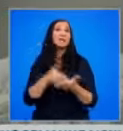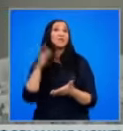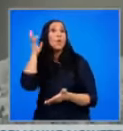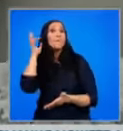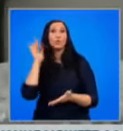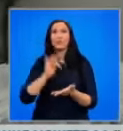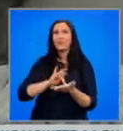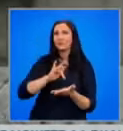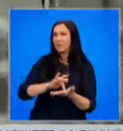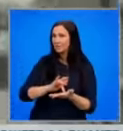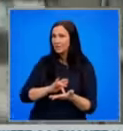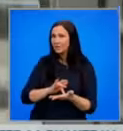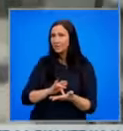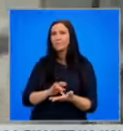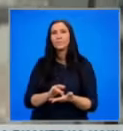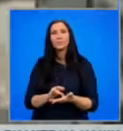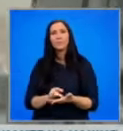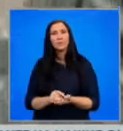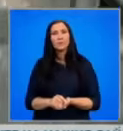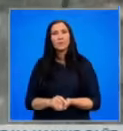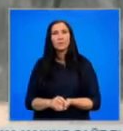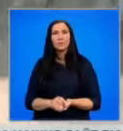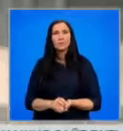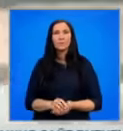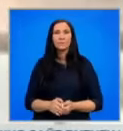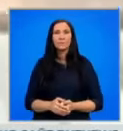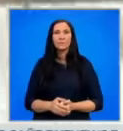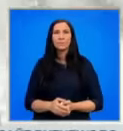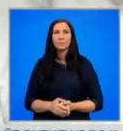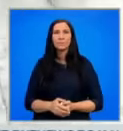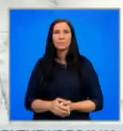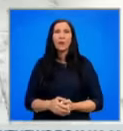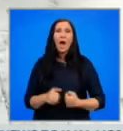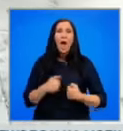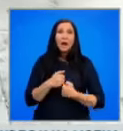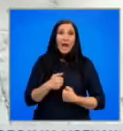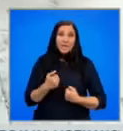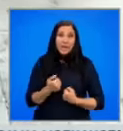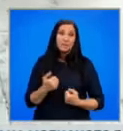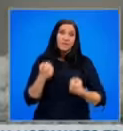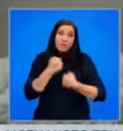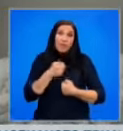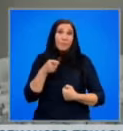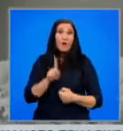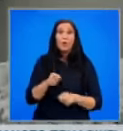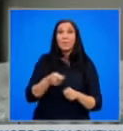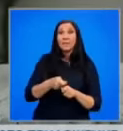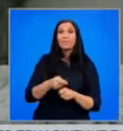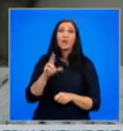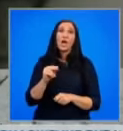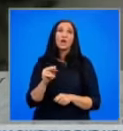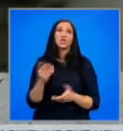на центъра. Дефинитивно изрази каяние и жаление за това, що го направил, и кажа дека тоа никой